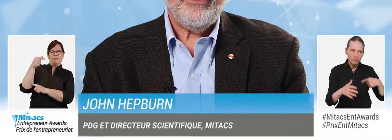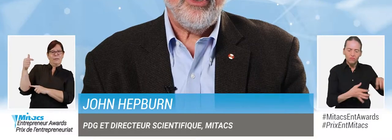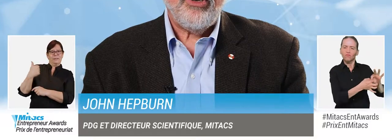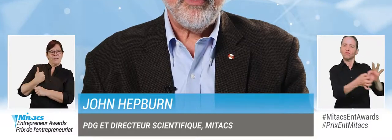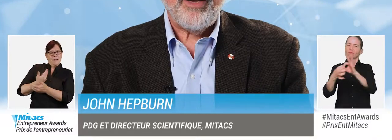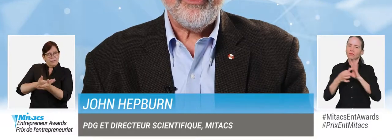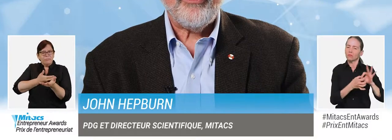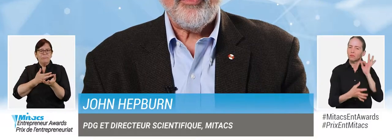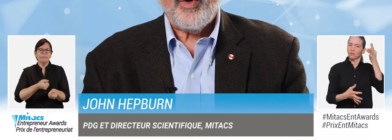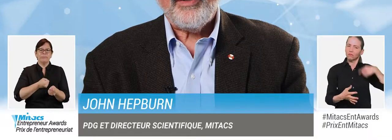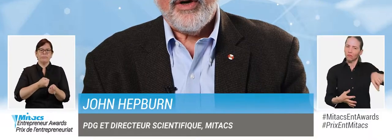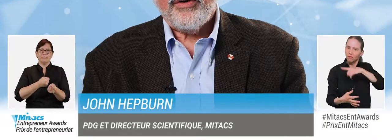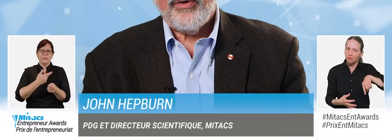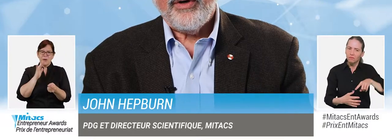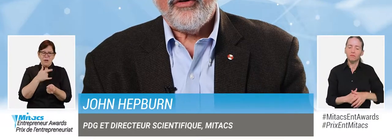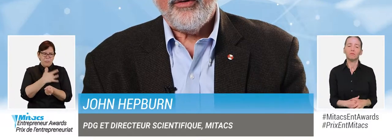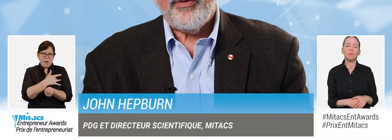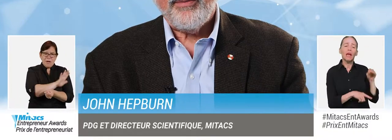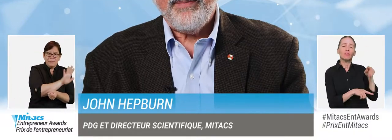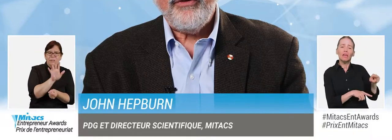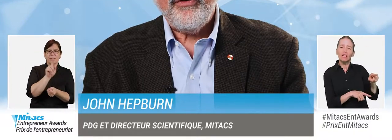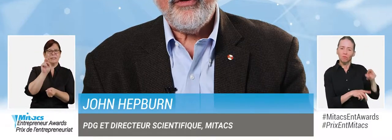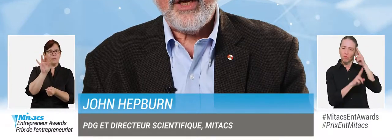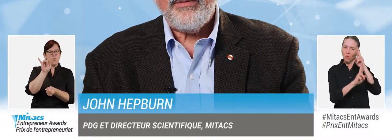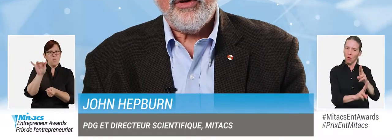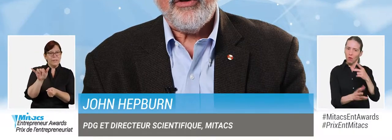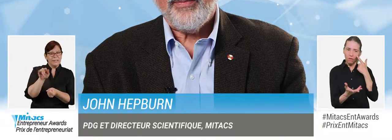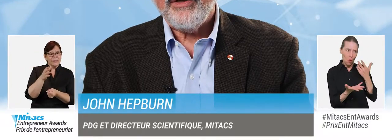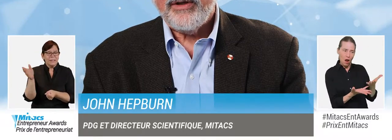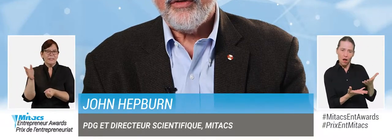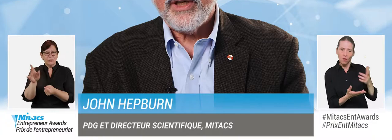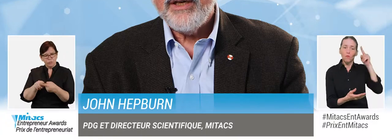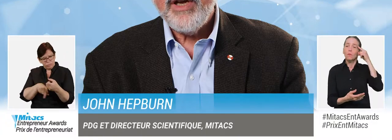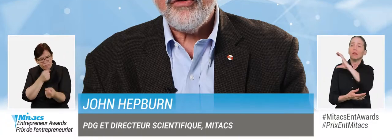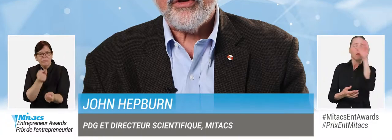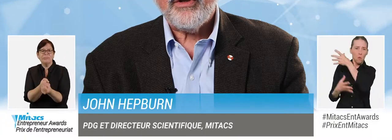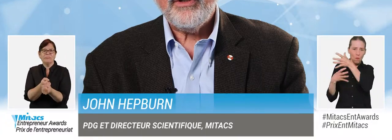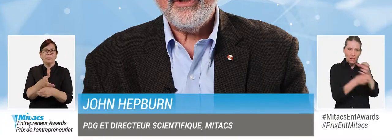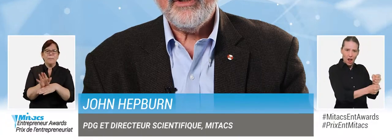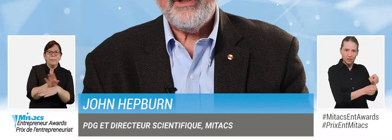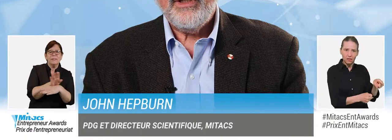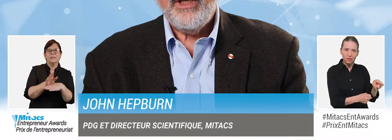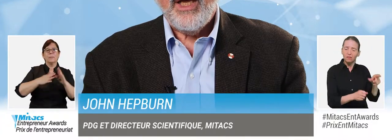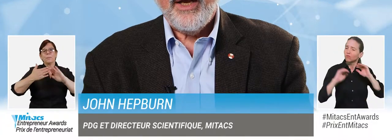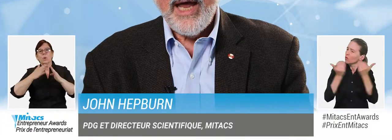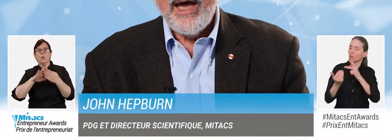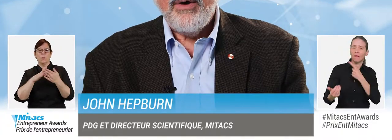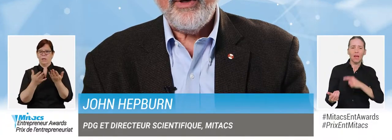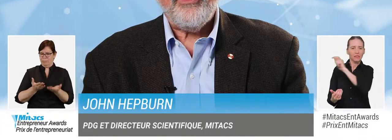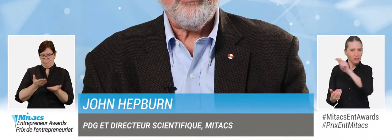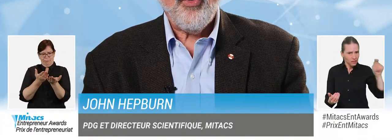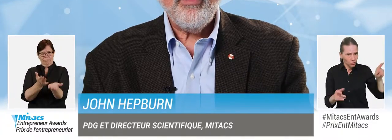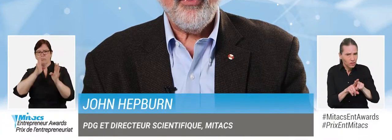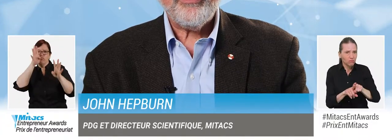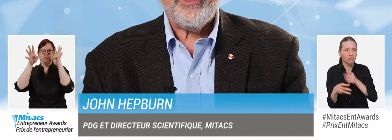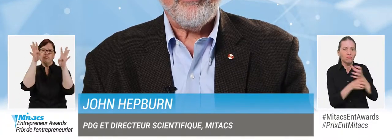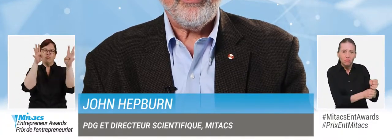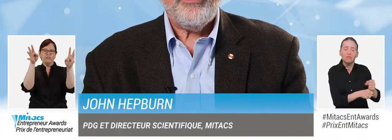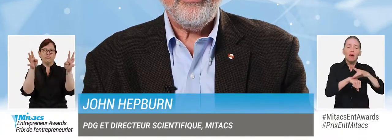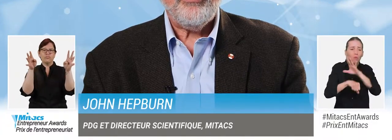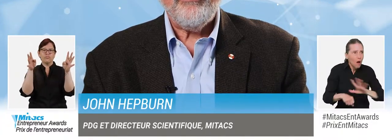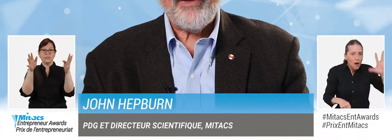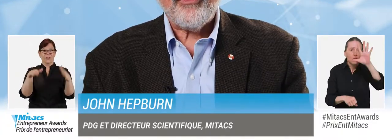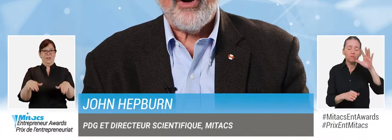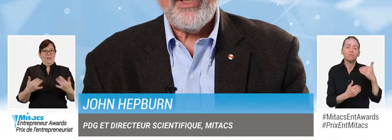Canada, all provinces and one territory, to support business and communities by delivering innovation. And now it is more important than